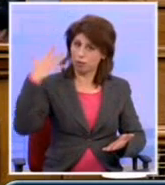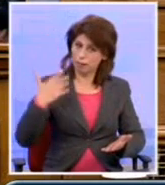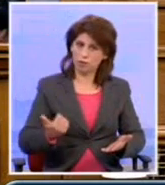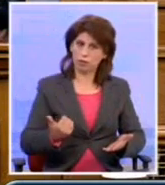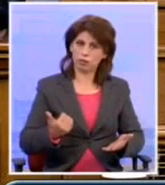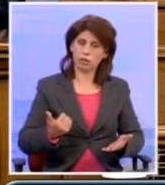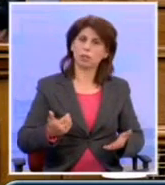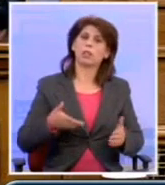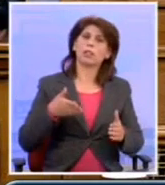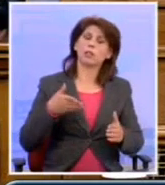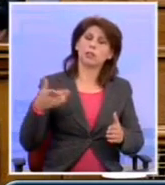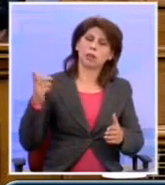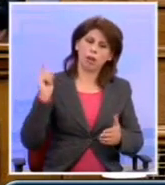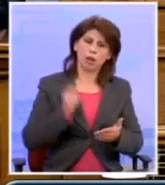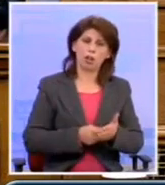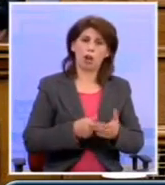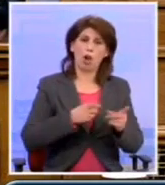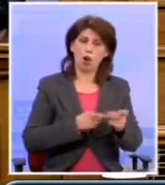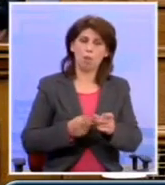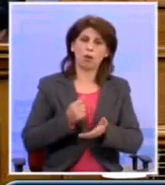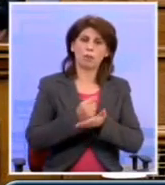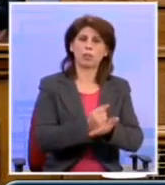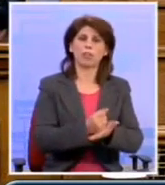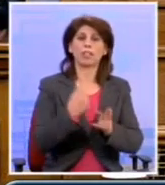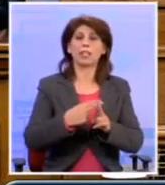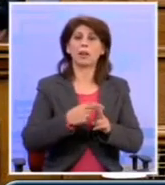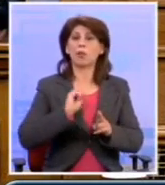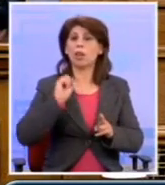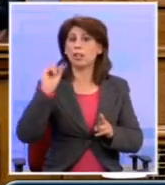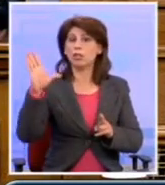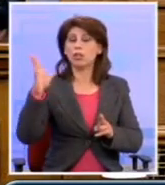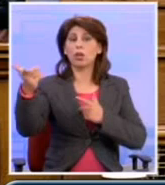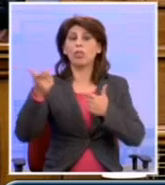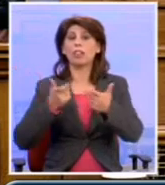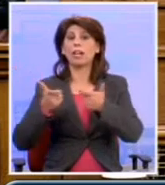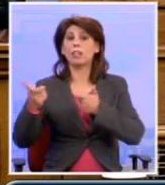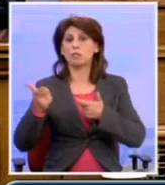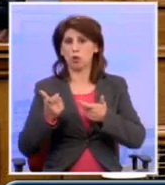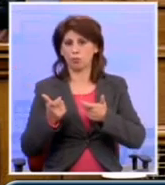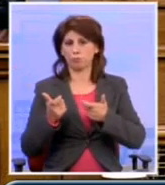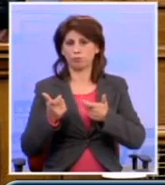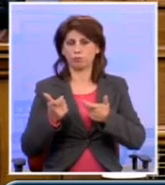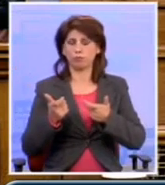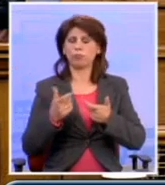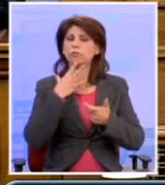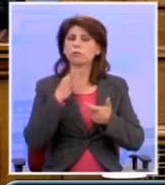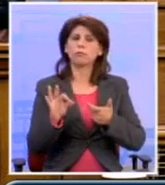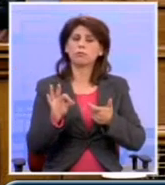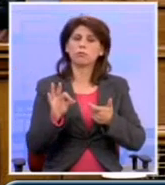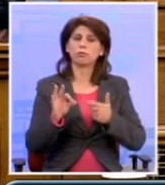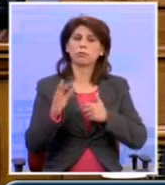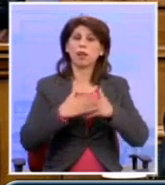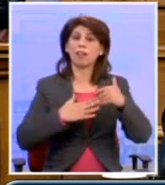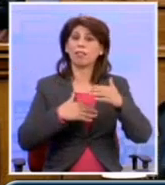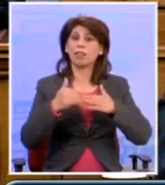οι εισαγωγές όπλων χρηματοδοτούνται κυρίως από εξωτερικό δανεισμό. Δηλαδή